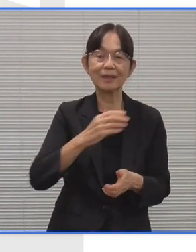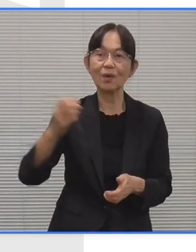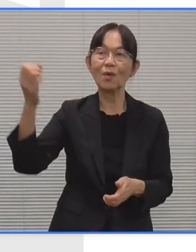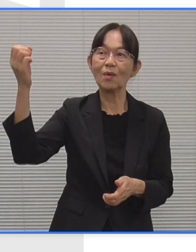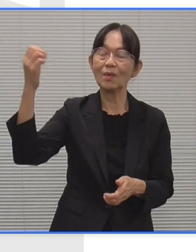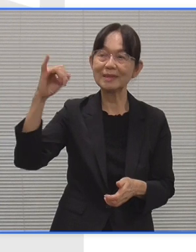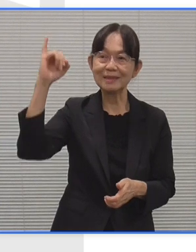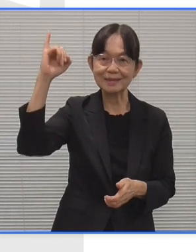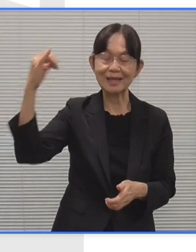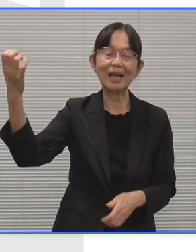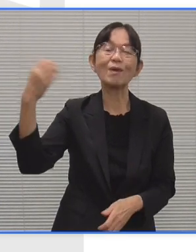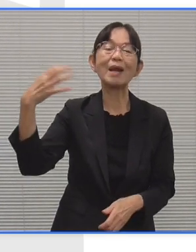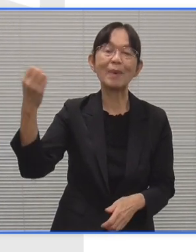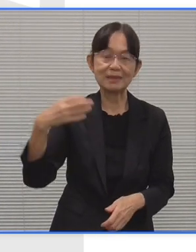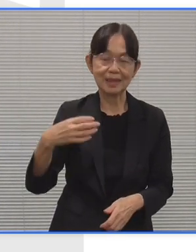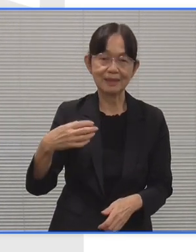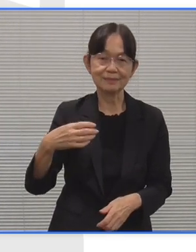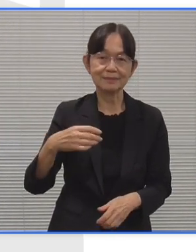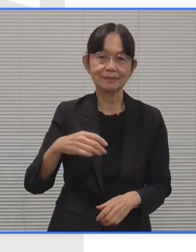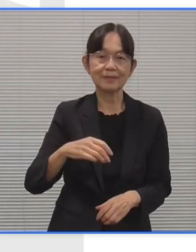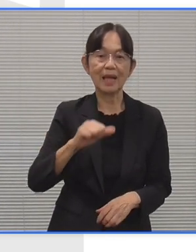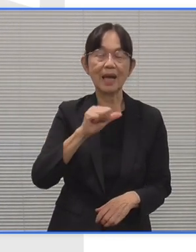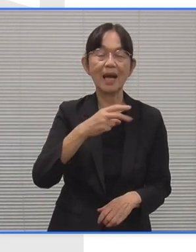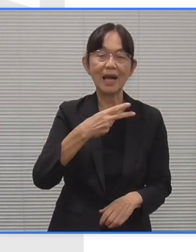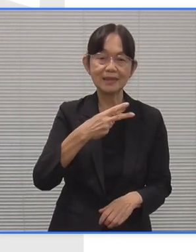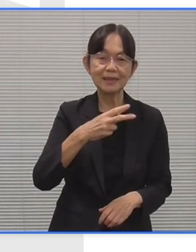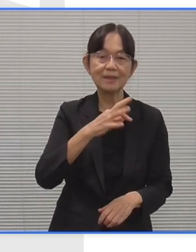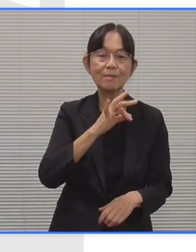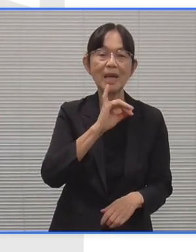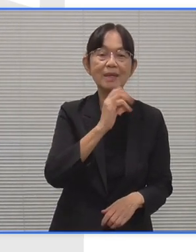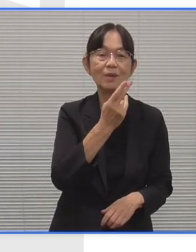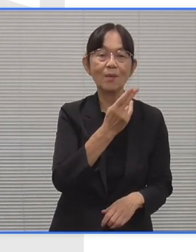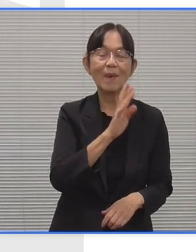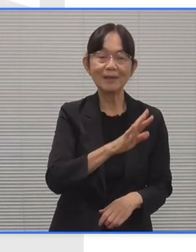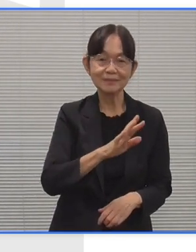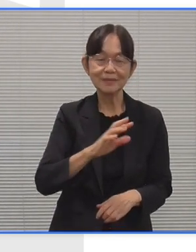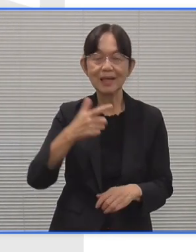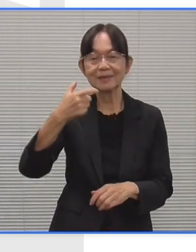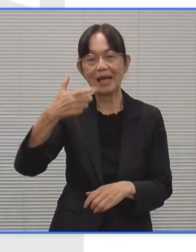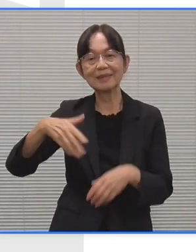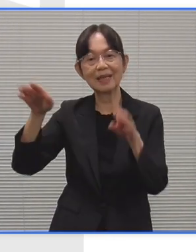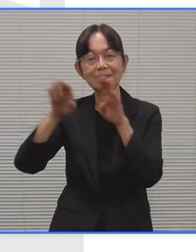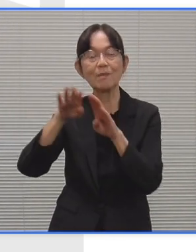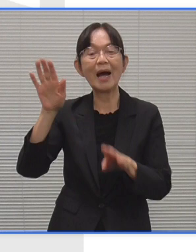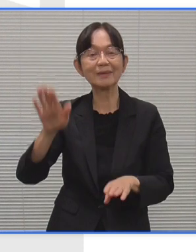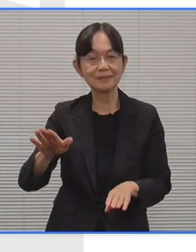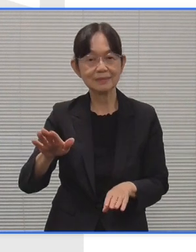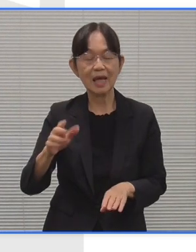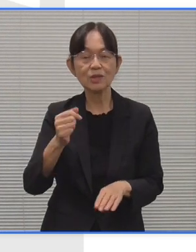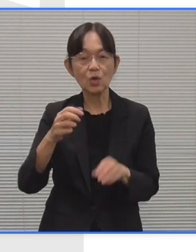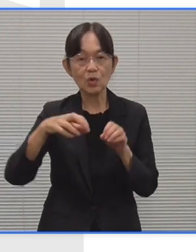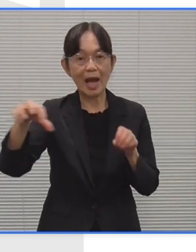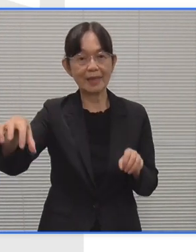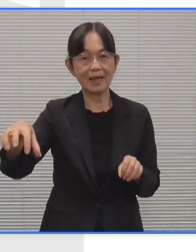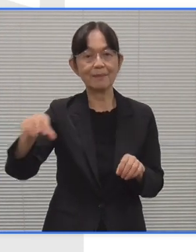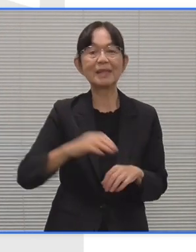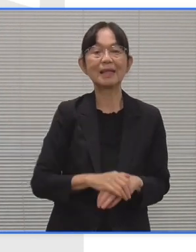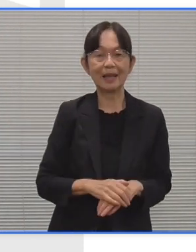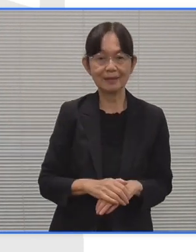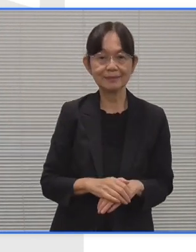。アニメイトさんもあるし、サンシャインさんもあるし、またちょっと離れますけれ